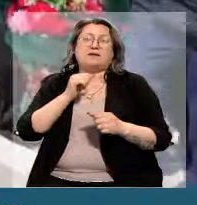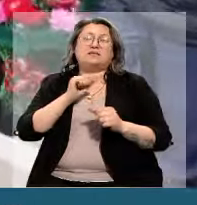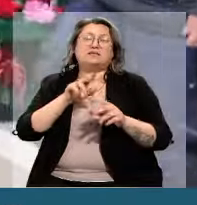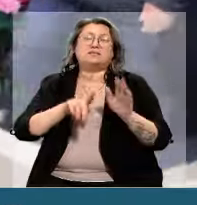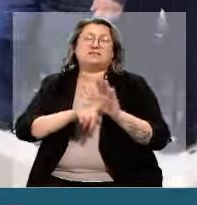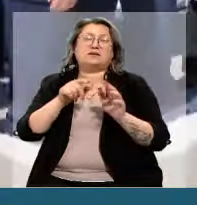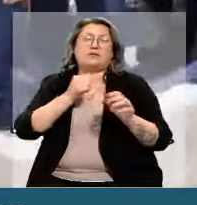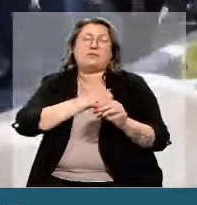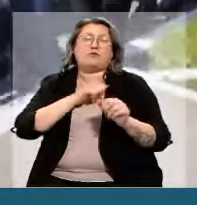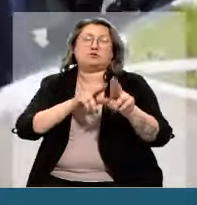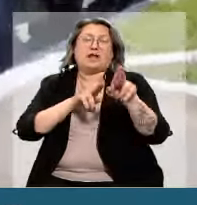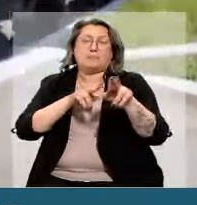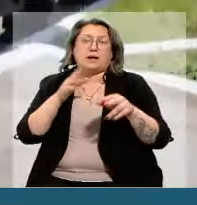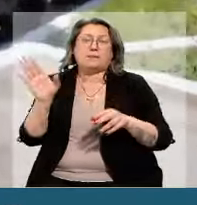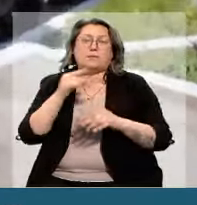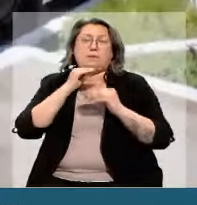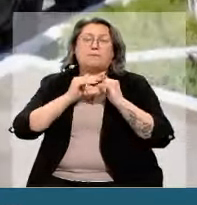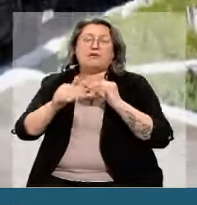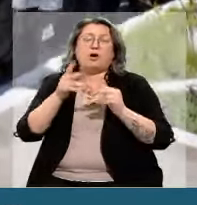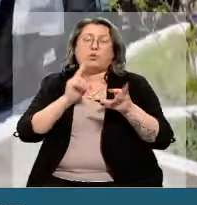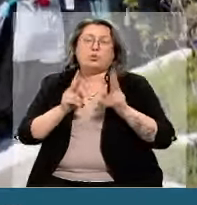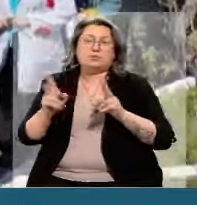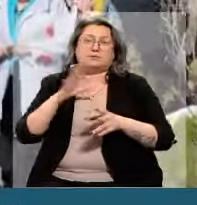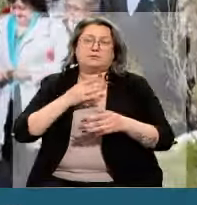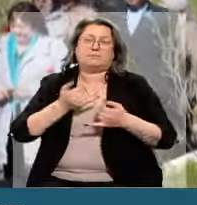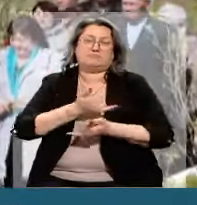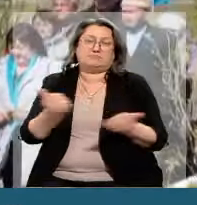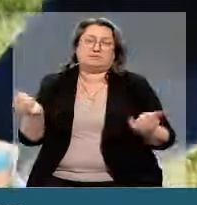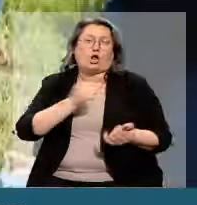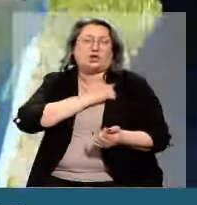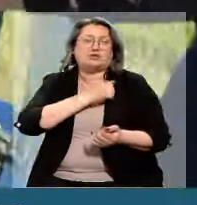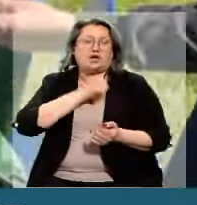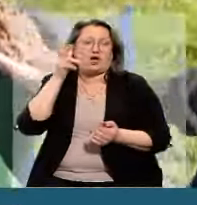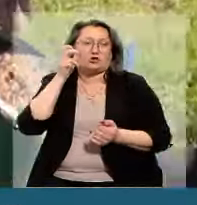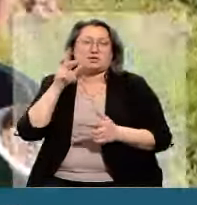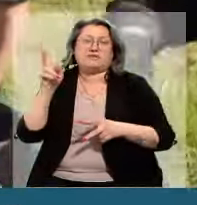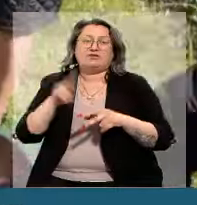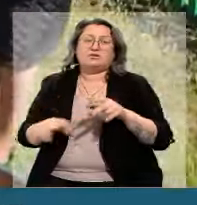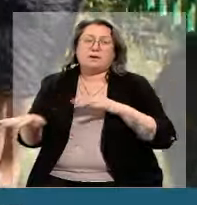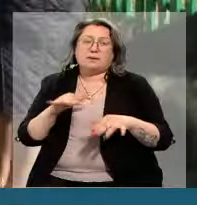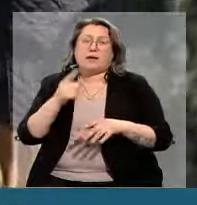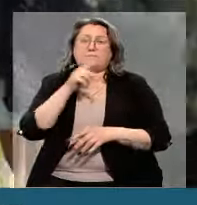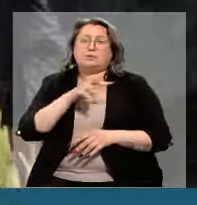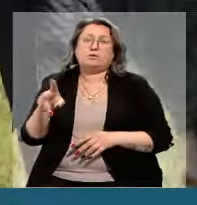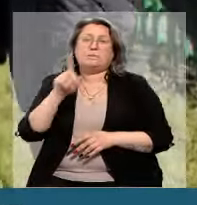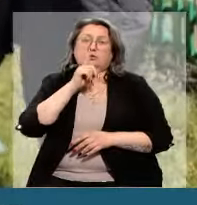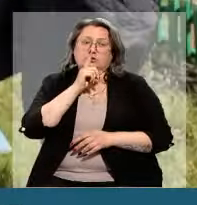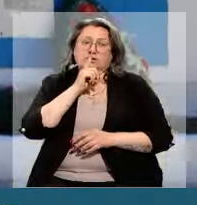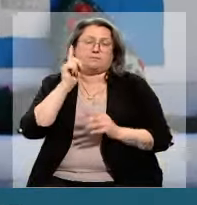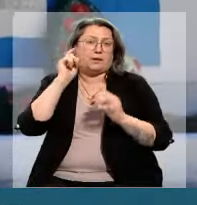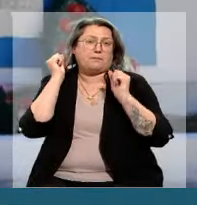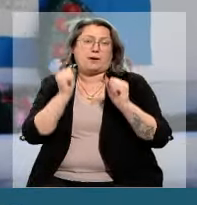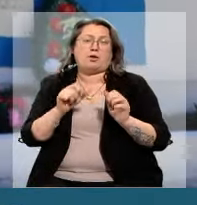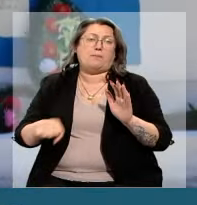залп. Затем для всех на полевой кухне была предложена солдатская каша. Завершилось мероприятие минутой молчания в